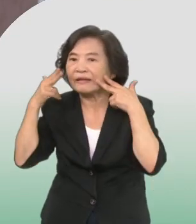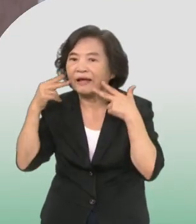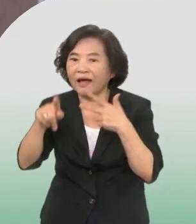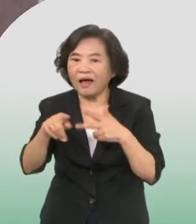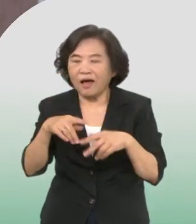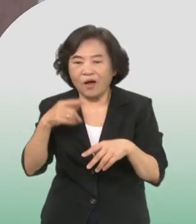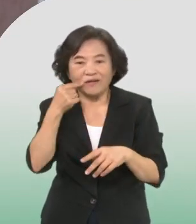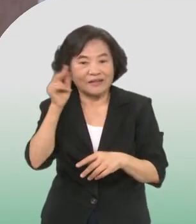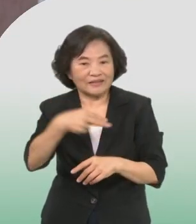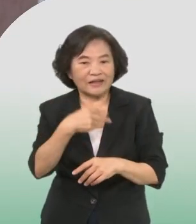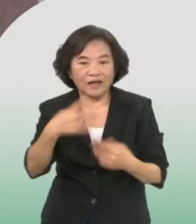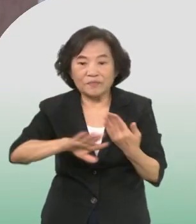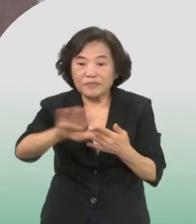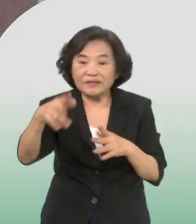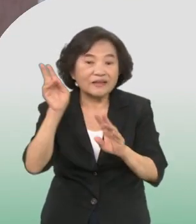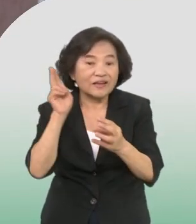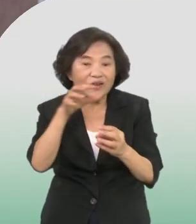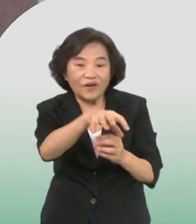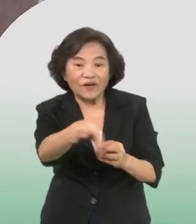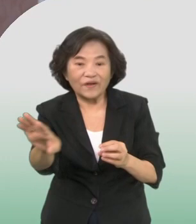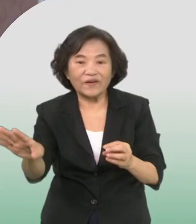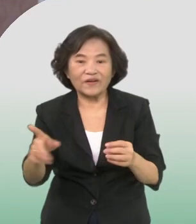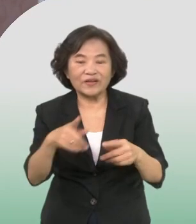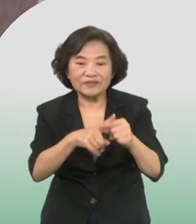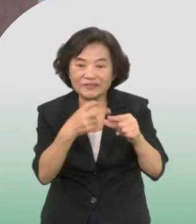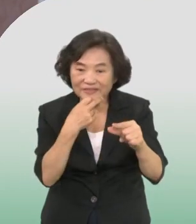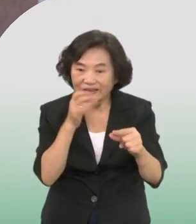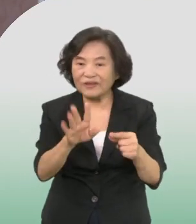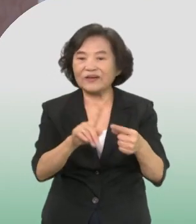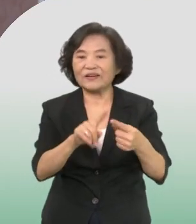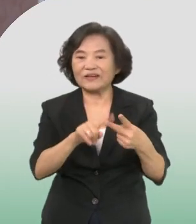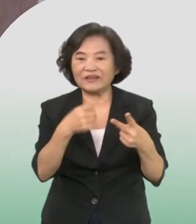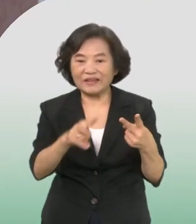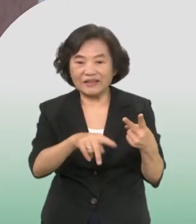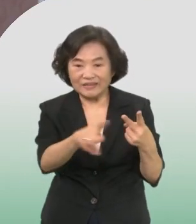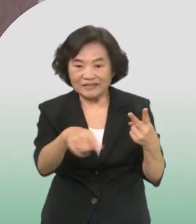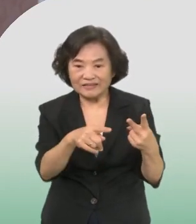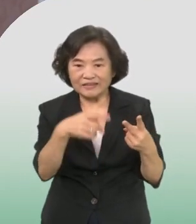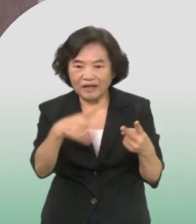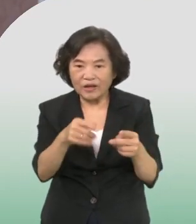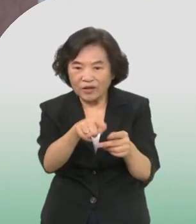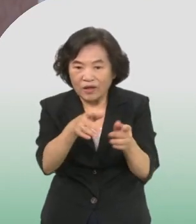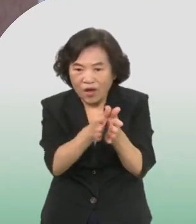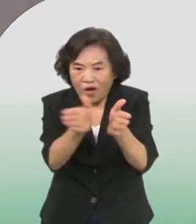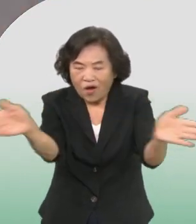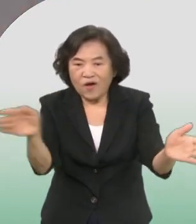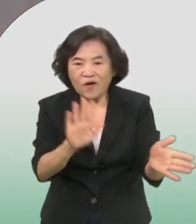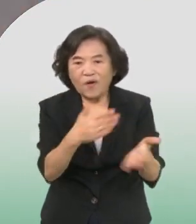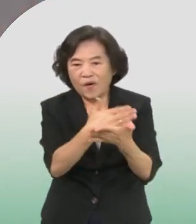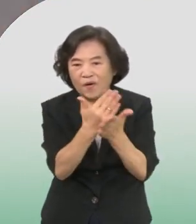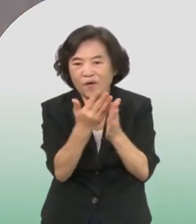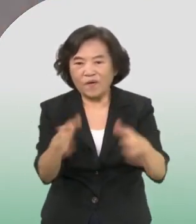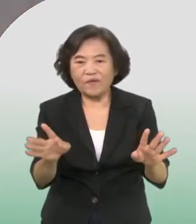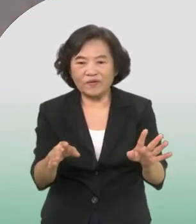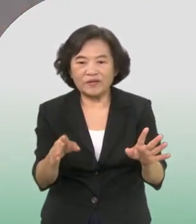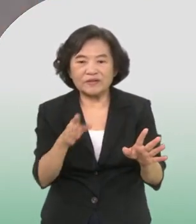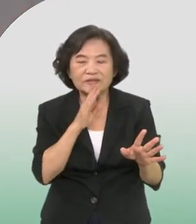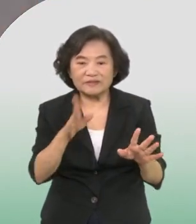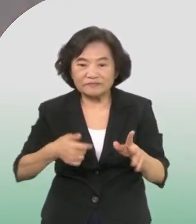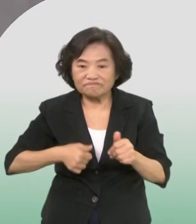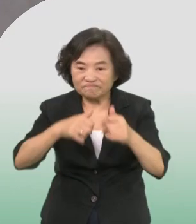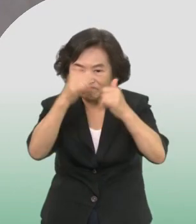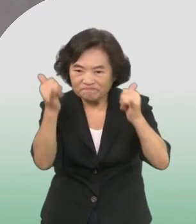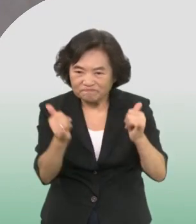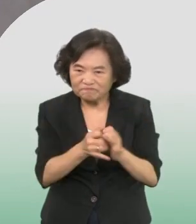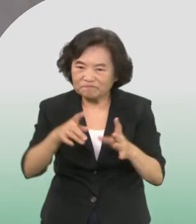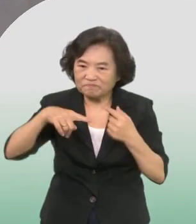过咧，其他嘅当地台啊，还有中央广播电台啊，其实系那多面向嘛哈。 追求民主的这个过程当